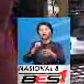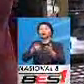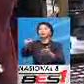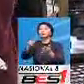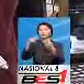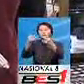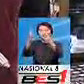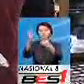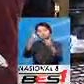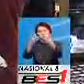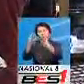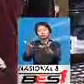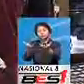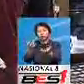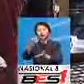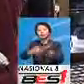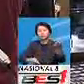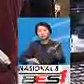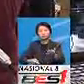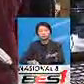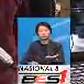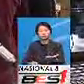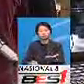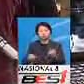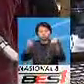mereka? Kebanyakannya mereka ingin